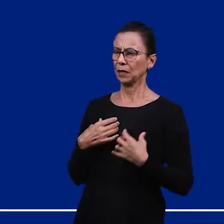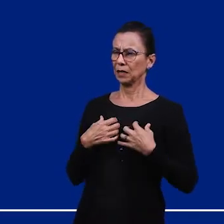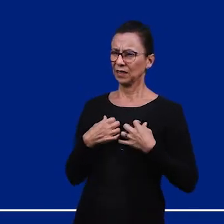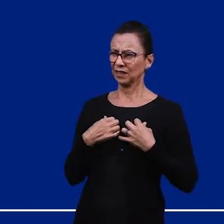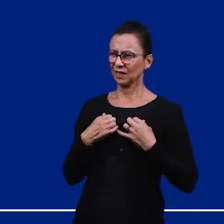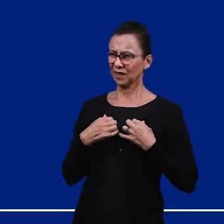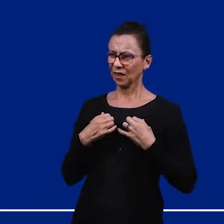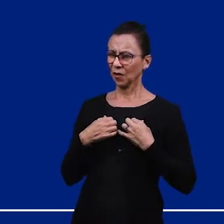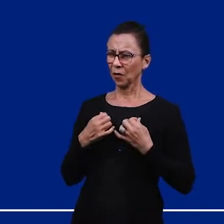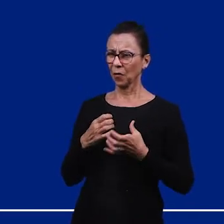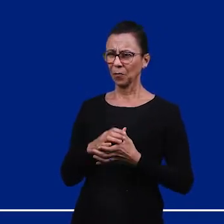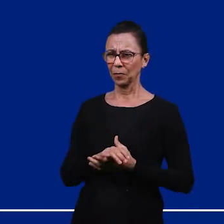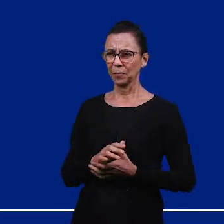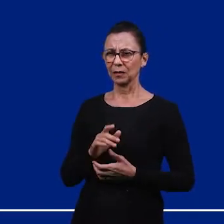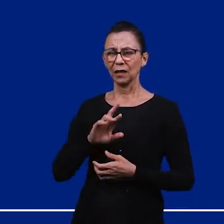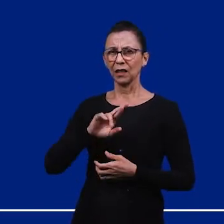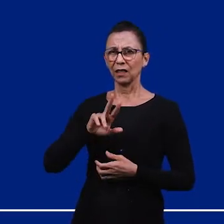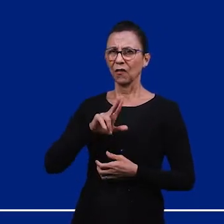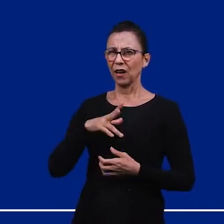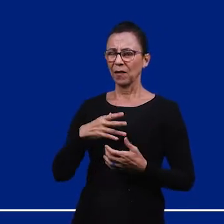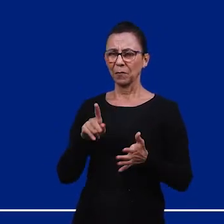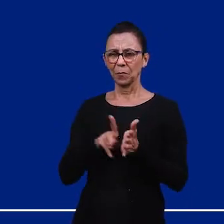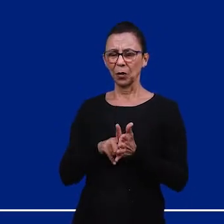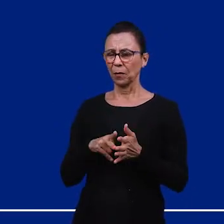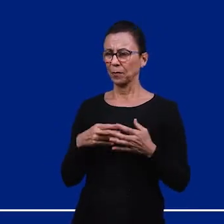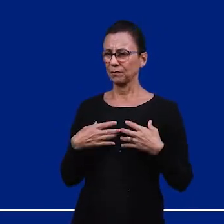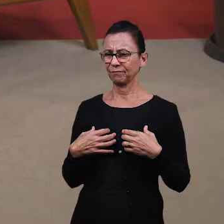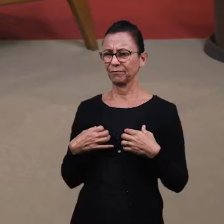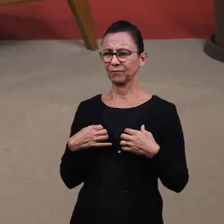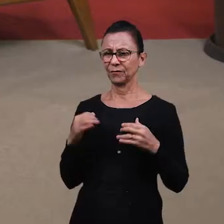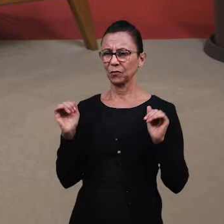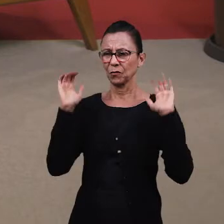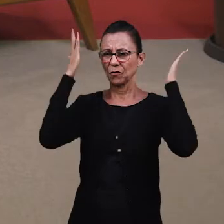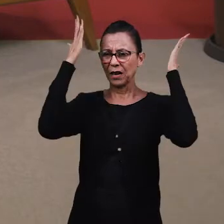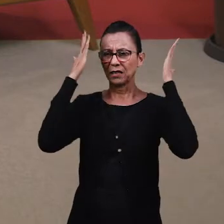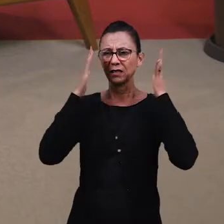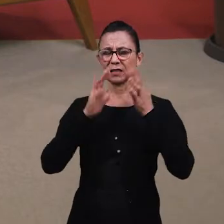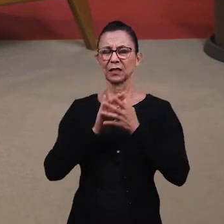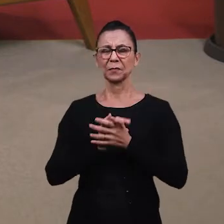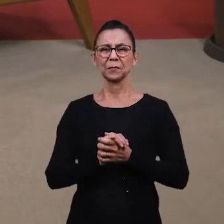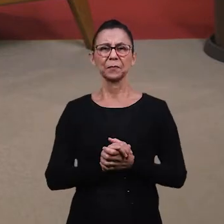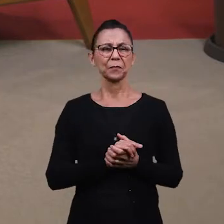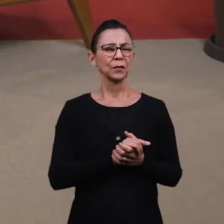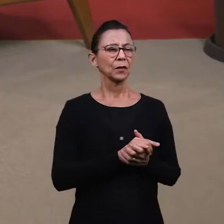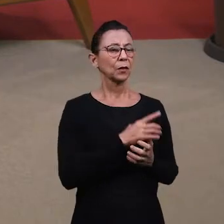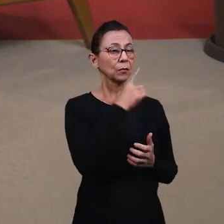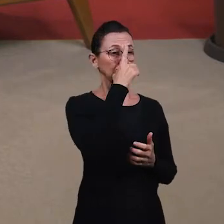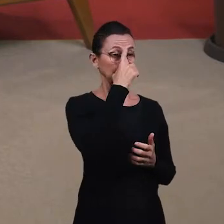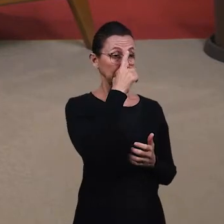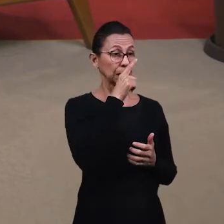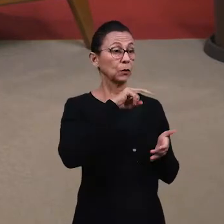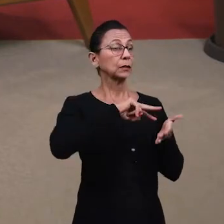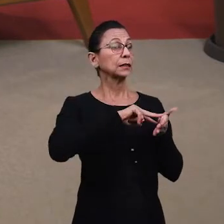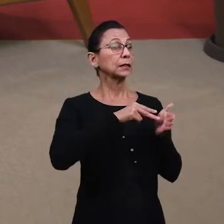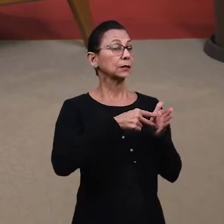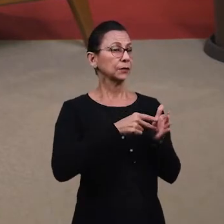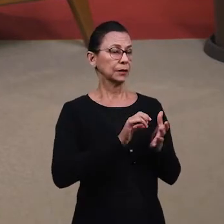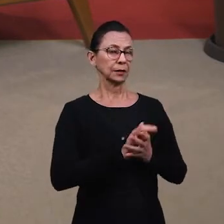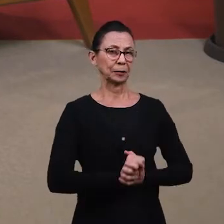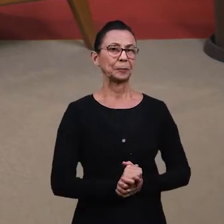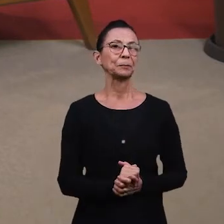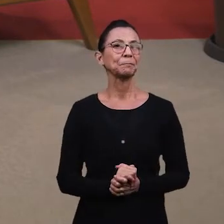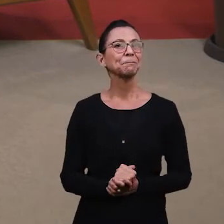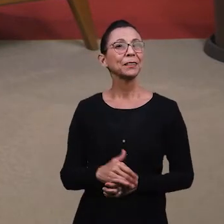ne portait pas les habits nuptiales. Daniel, qu'est-ce que cela signifie? Dans ce